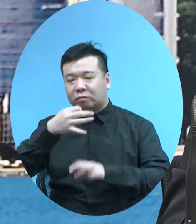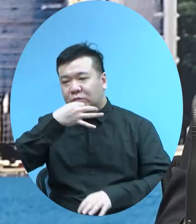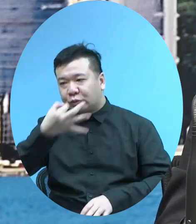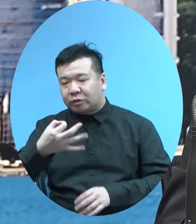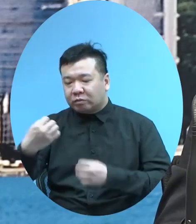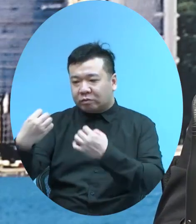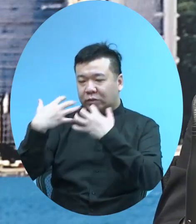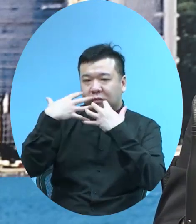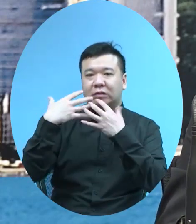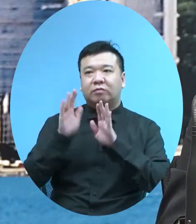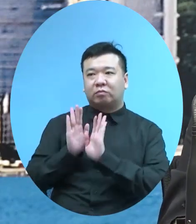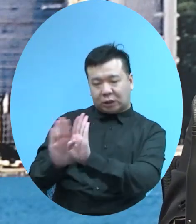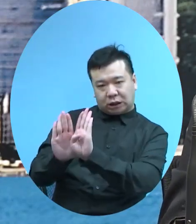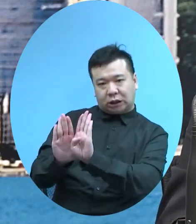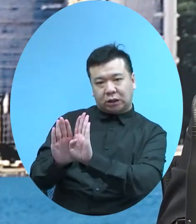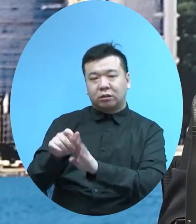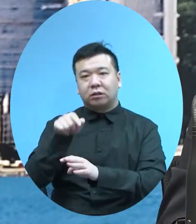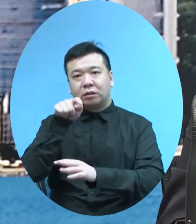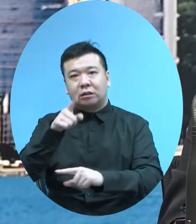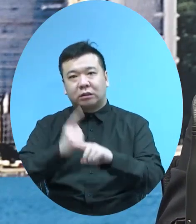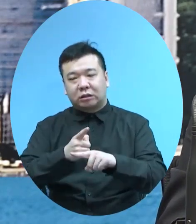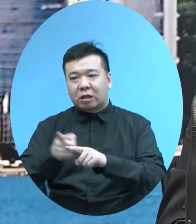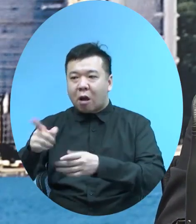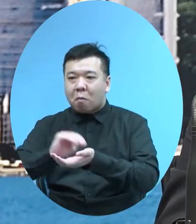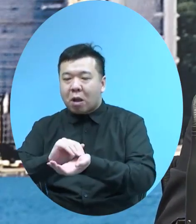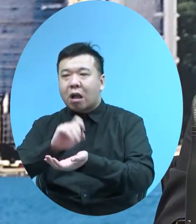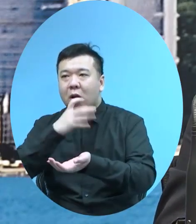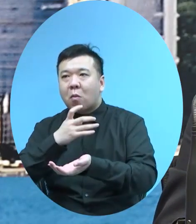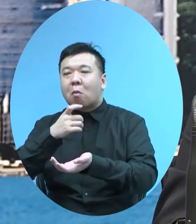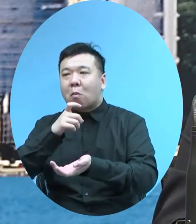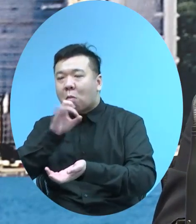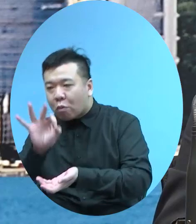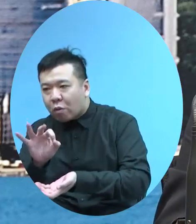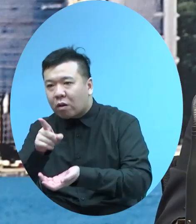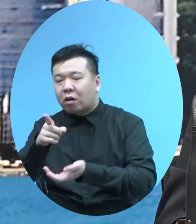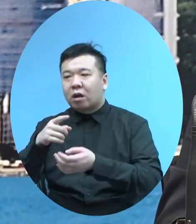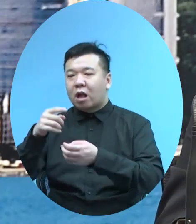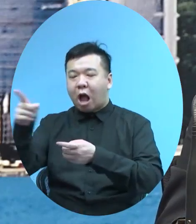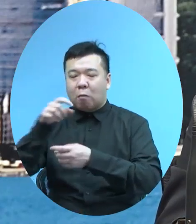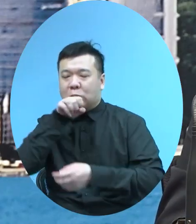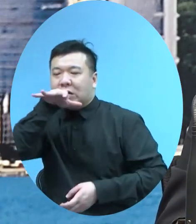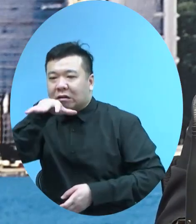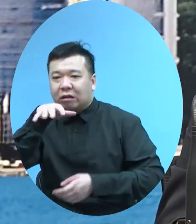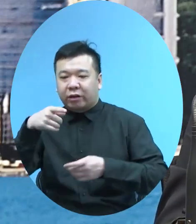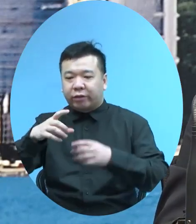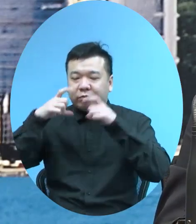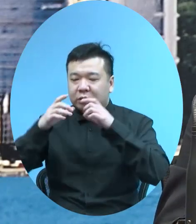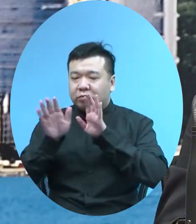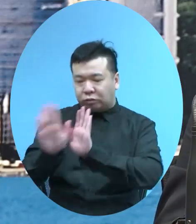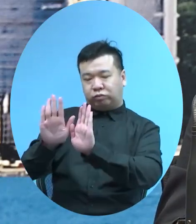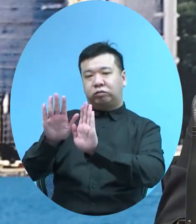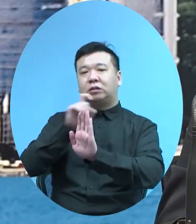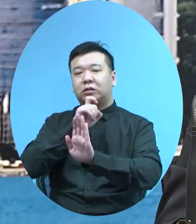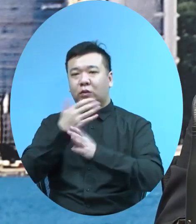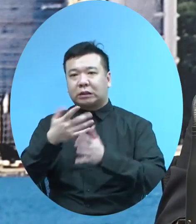嘅傳染，即可能有人有病或者冇病喺你面前噴，咁你可能就會話可能防止到啦，或者自己有